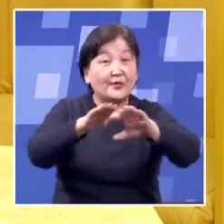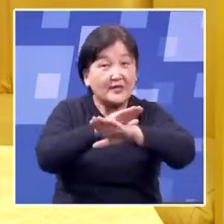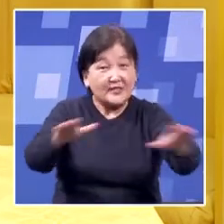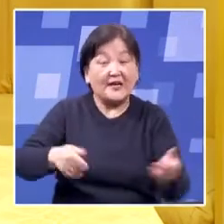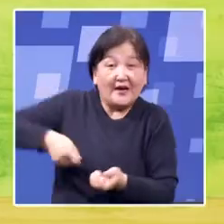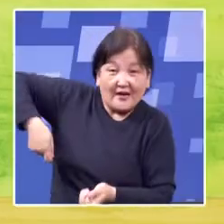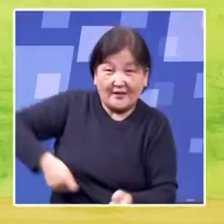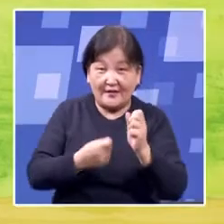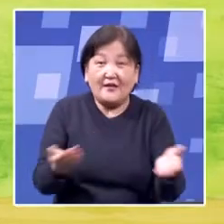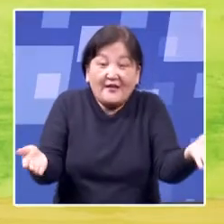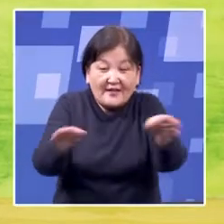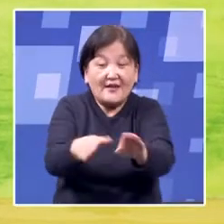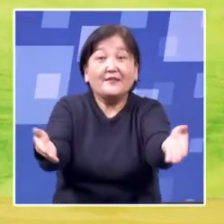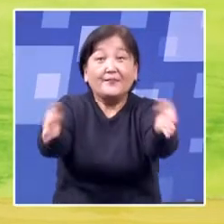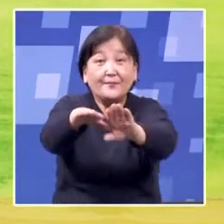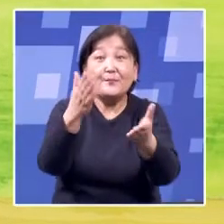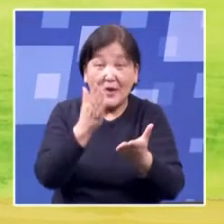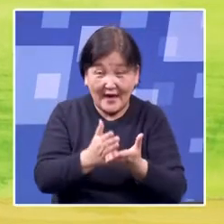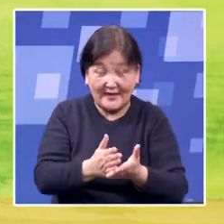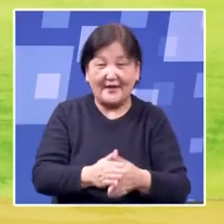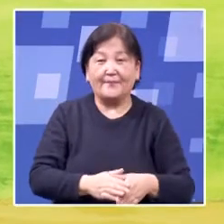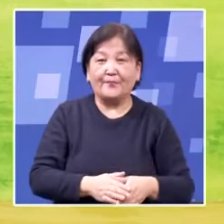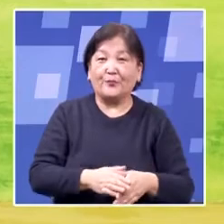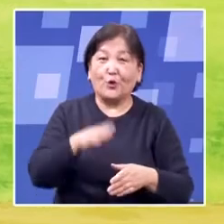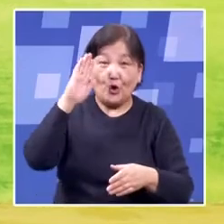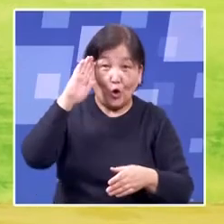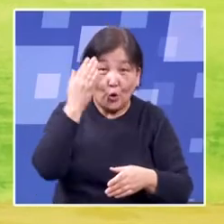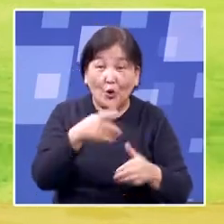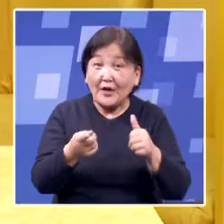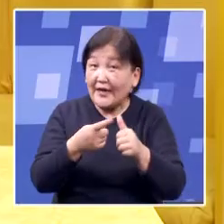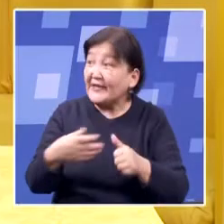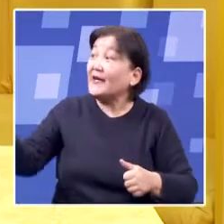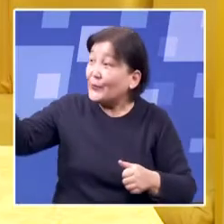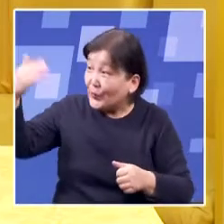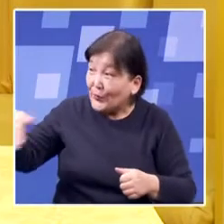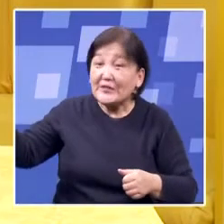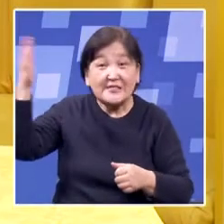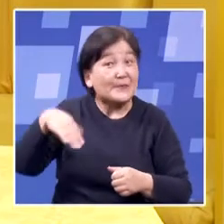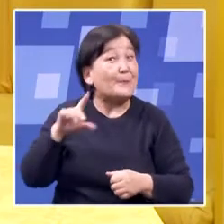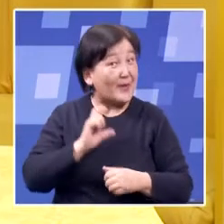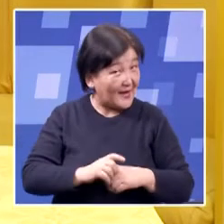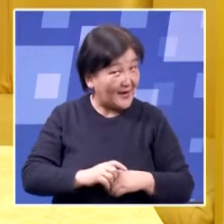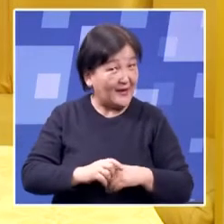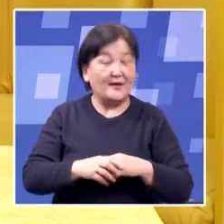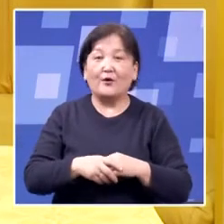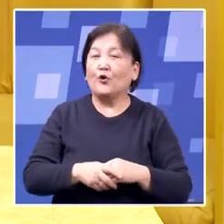тарьсан. Дахиад багш нь өөрөөр асууя. Өвгөн хэнийг дуудсан бэ?